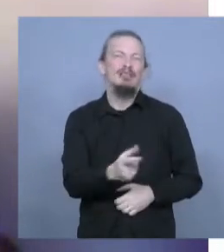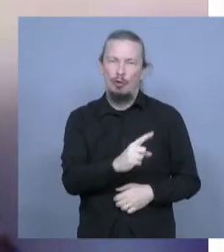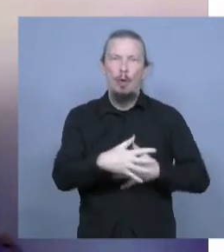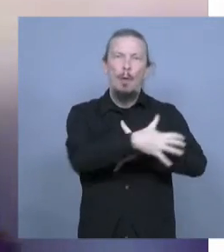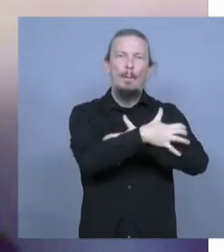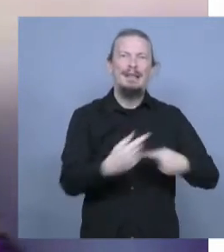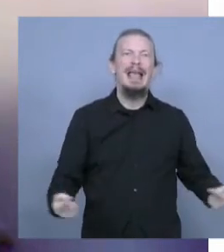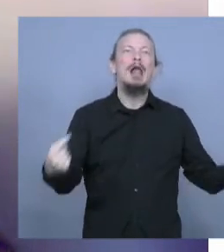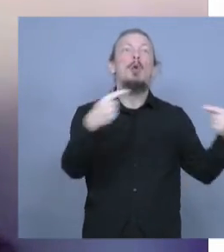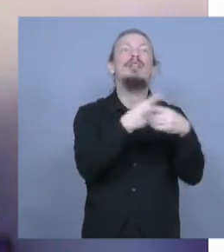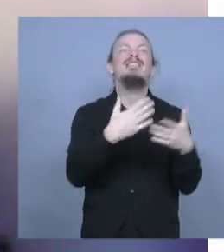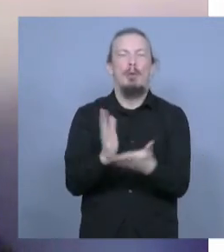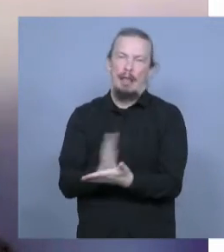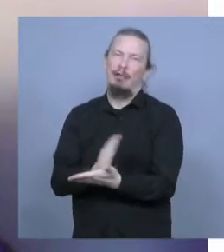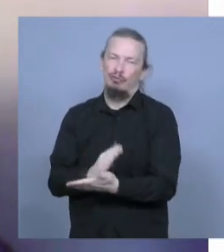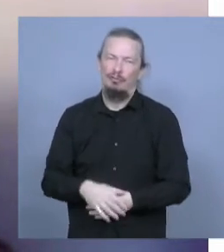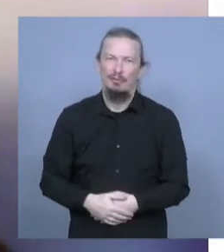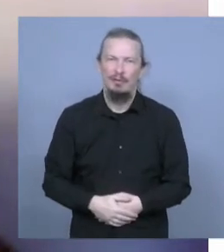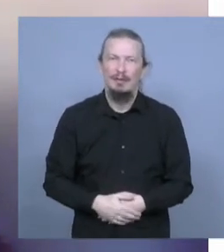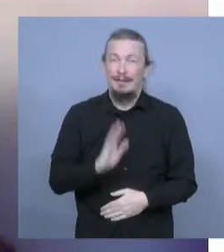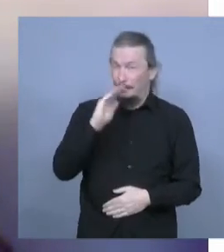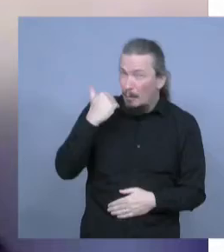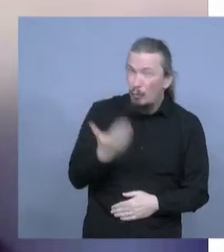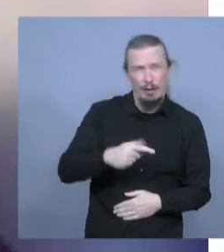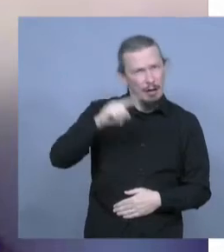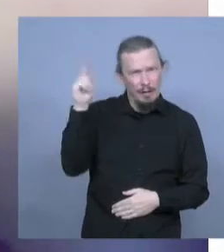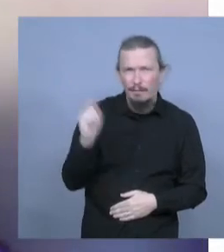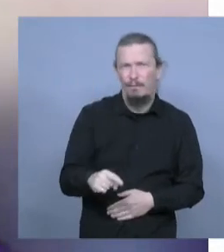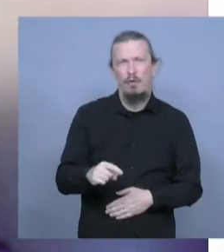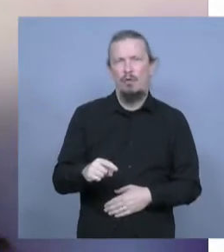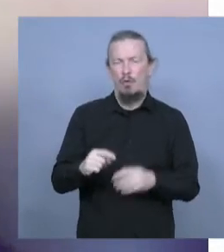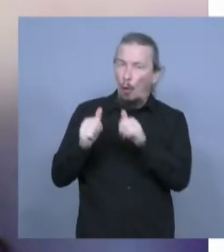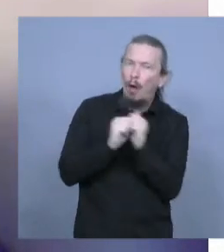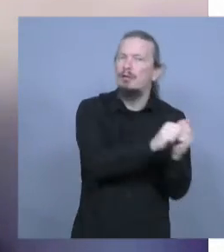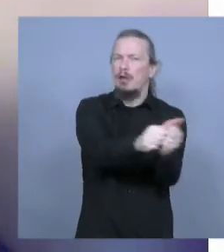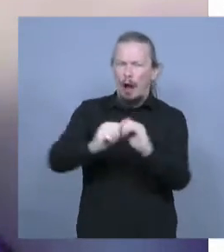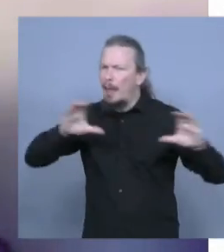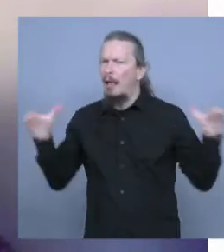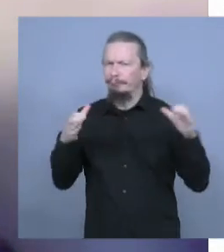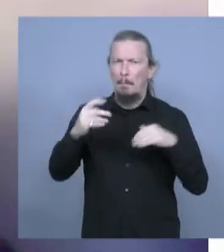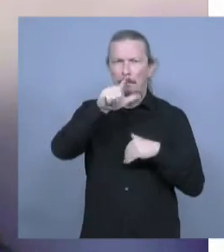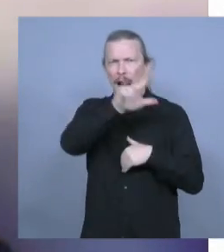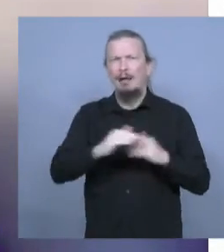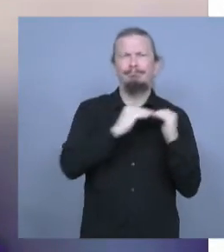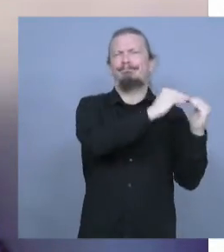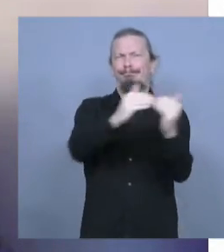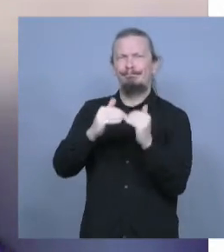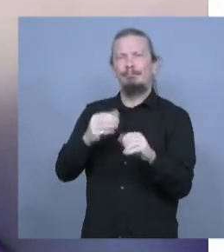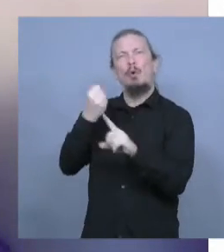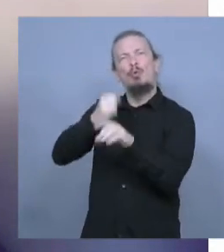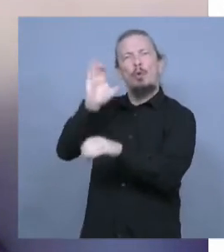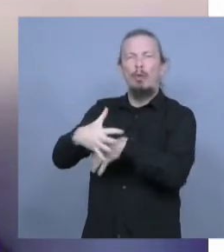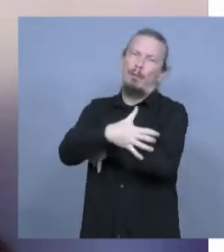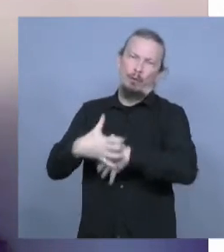misère, c'est le partage. Ainsi, il est nécessaire de nous appuyer sur une vision collective et métropolitaine de la lutte contre la